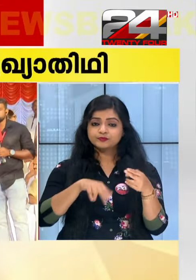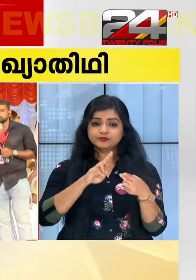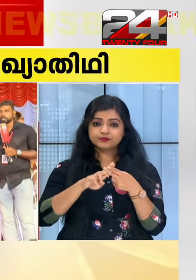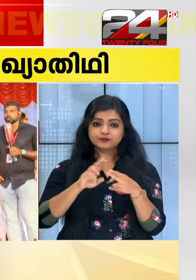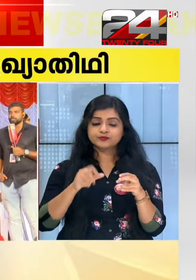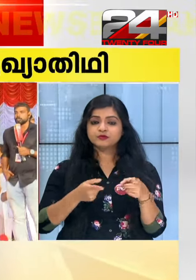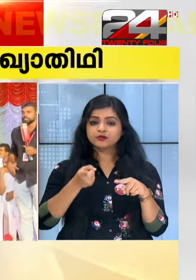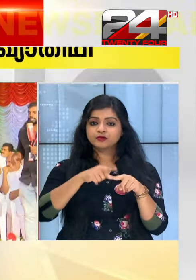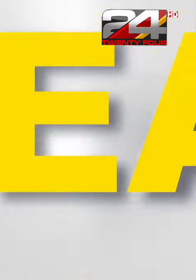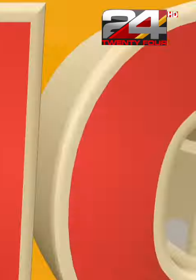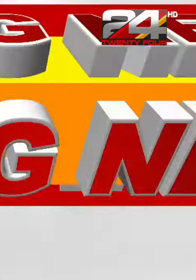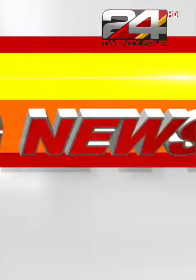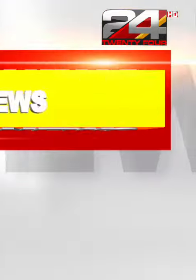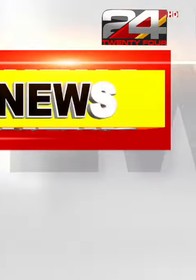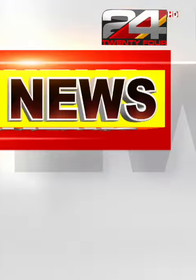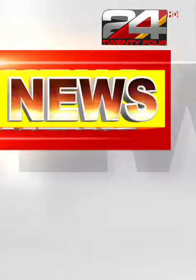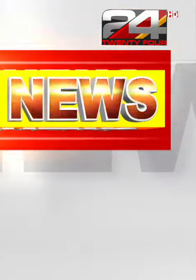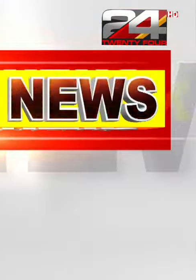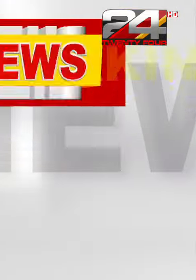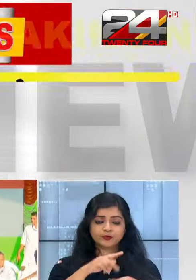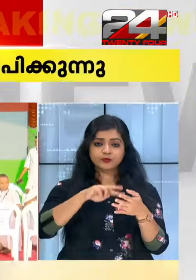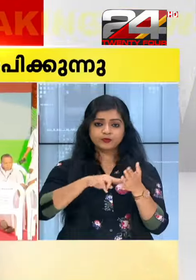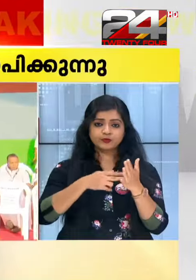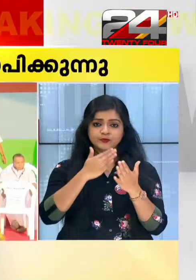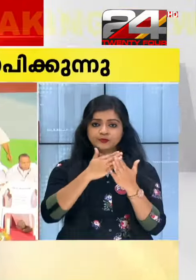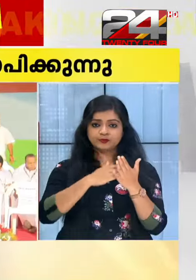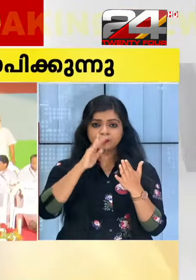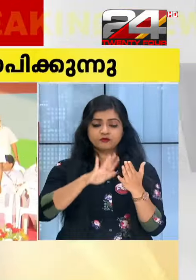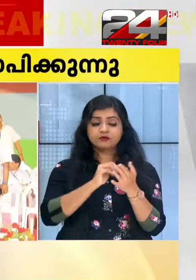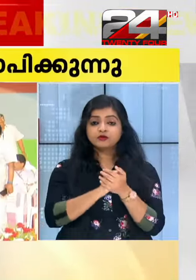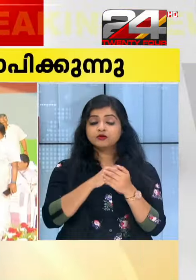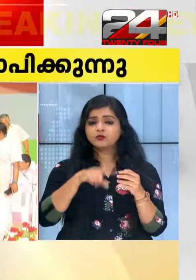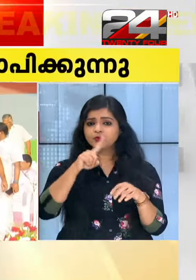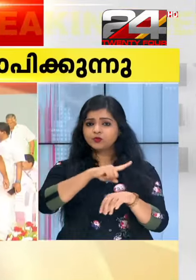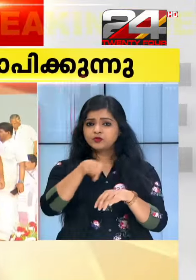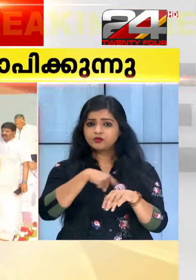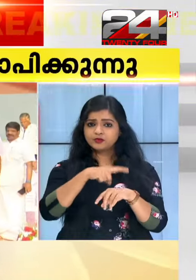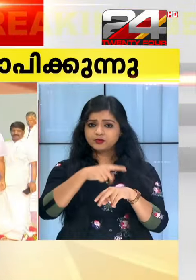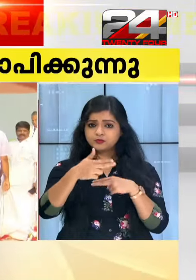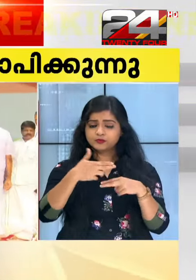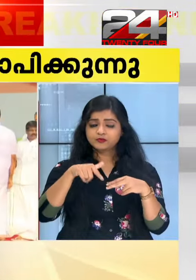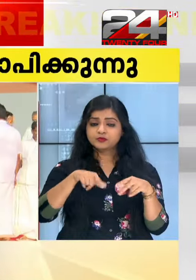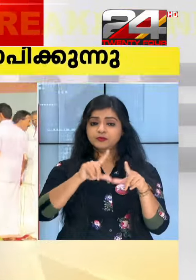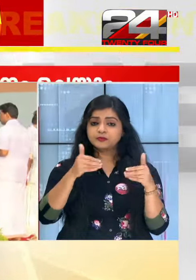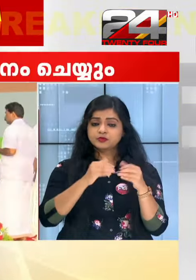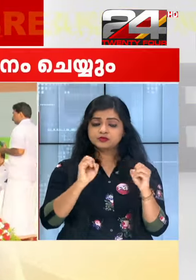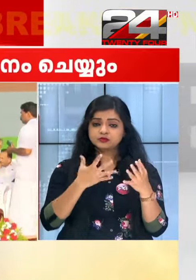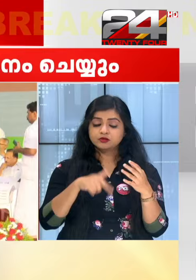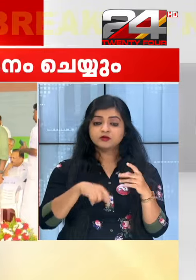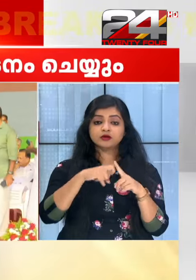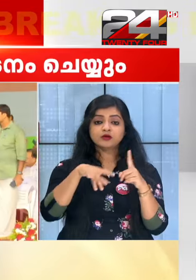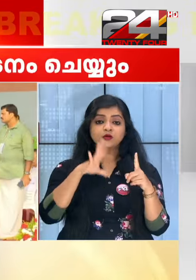ഇപ്പോൾ നടന്നുകൊണ്ടിരിക്കുന്നത്. 5 മണിക്കാണ് തീരുമാനിച്ചിരുന്നെങ്കിലും ഉടൻ തന്നെ ഏതാണ്ട് ഒരു മണിക്കൂറിനകം തന്നെ ഈ സമാപന സമ്മേളനം ആരംഭിക്കും. അതിന്റെ സംസ്ഥാനത്തെ